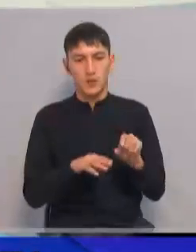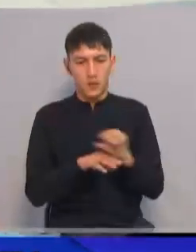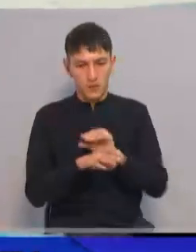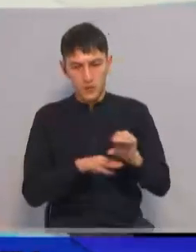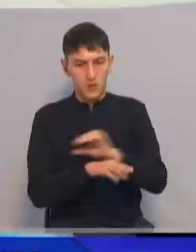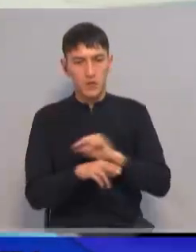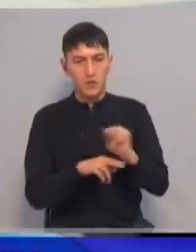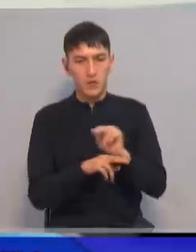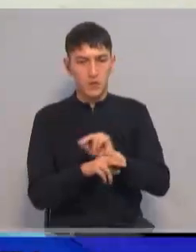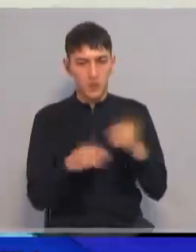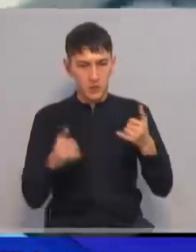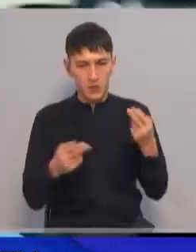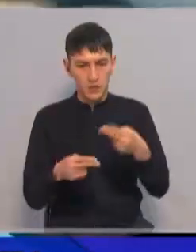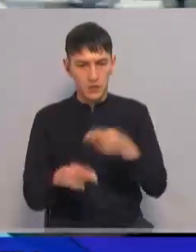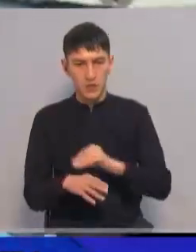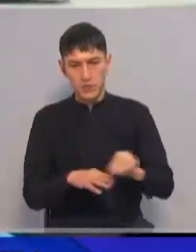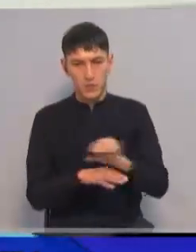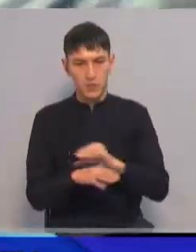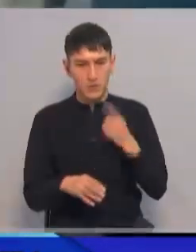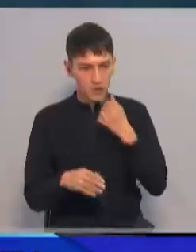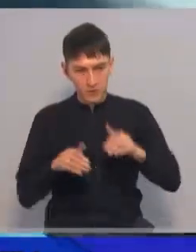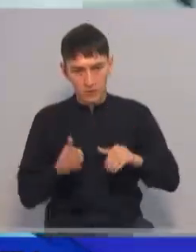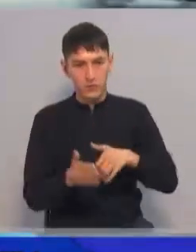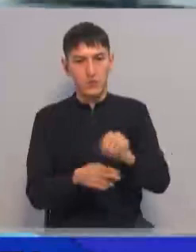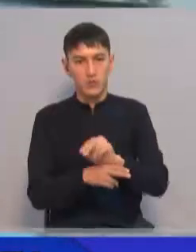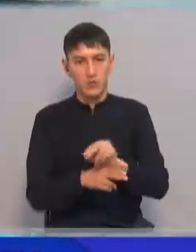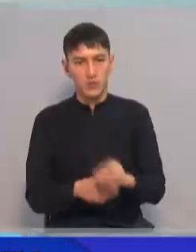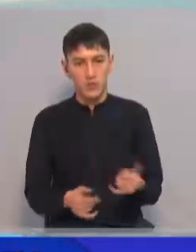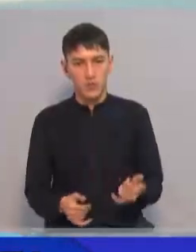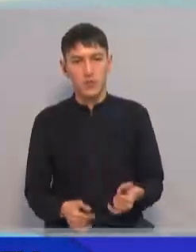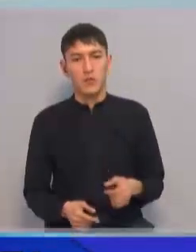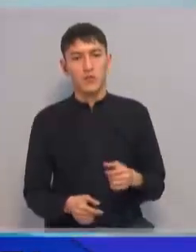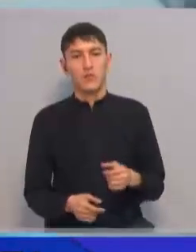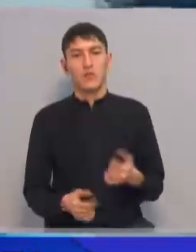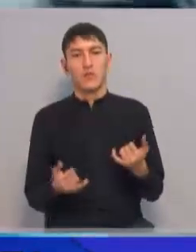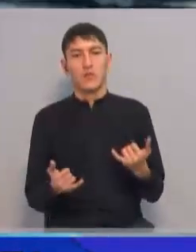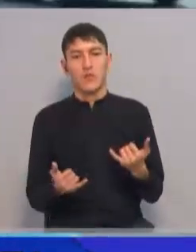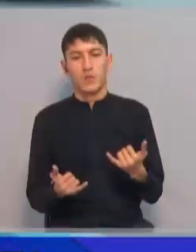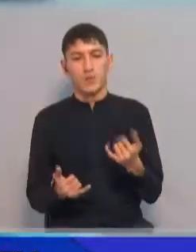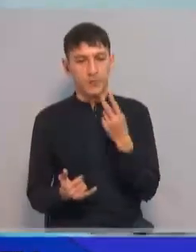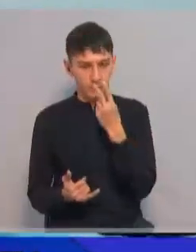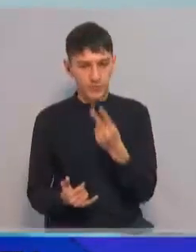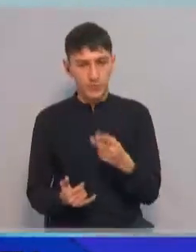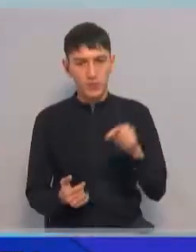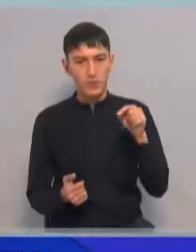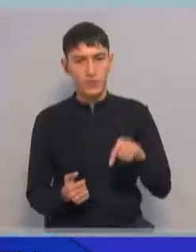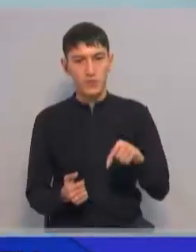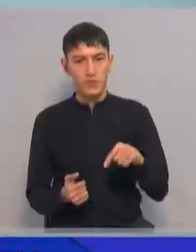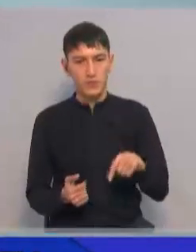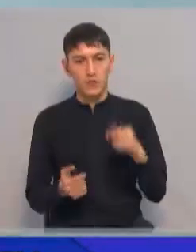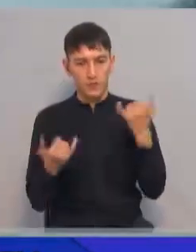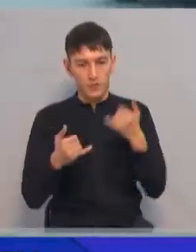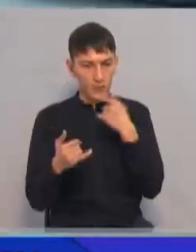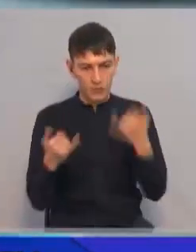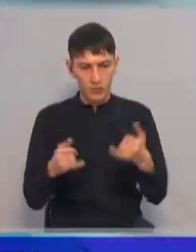жасап, біз временно бердік проект. Енді мынадай, чтоб мынаны кольцо жұмыс істеу үшін. Енді қазір қарасаңыздар, біз временно бұл жерге цементбетон